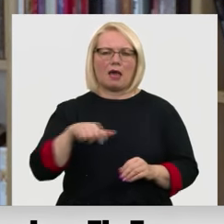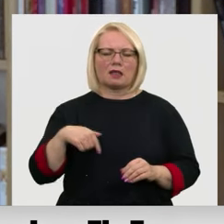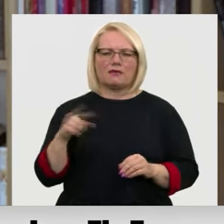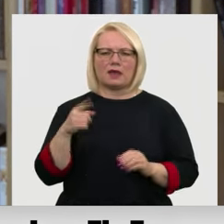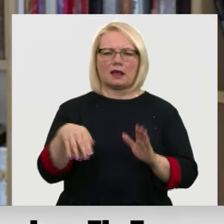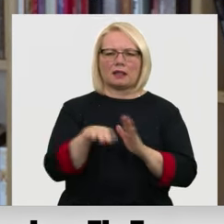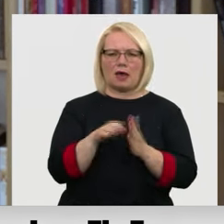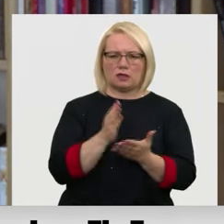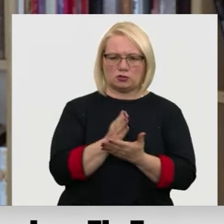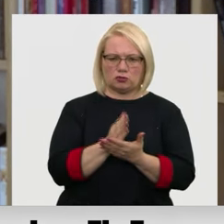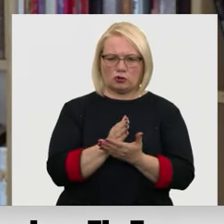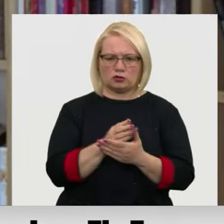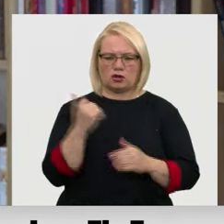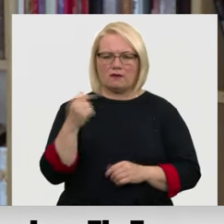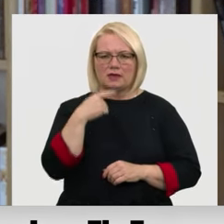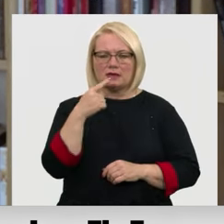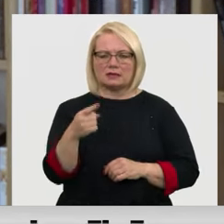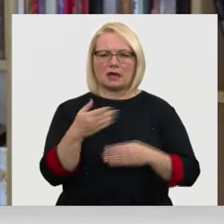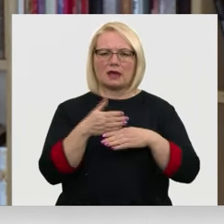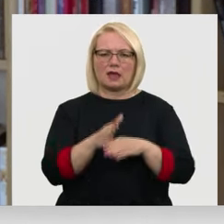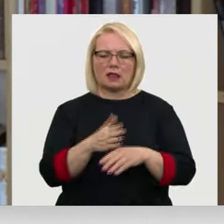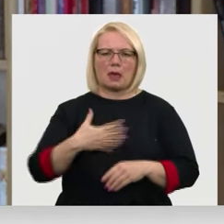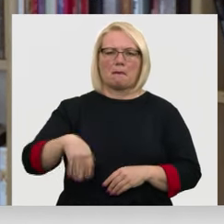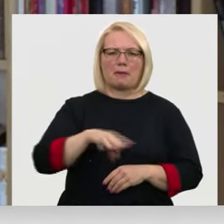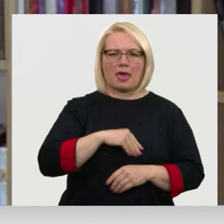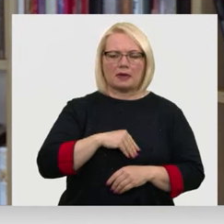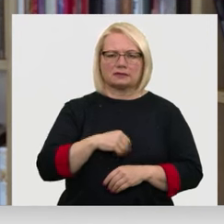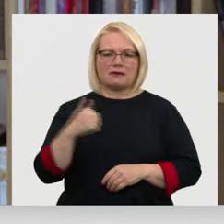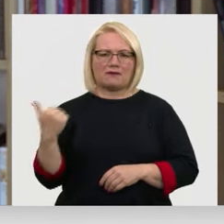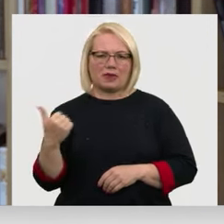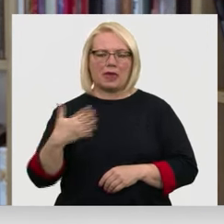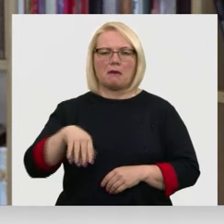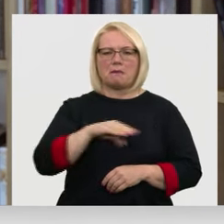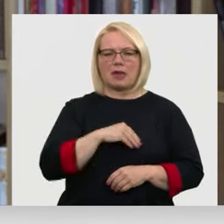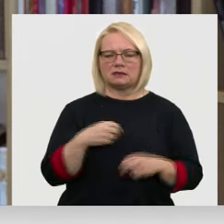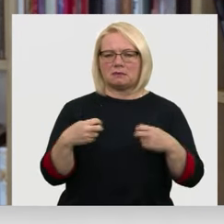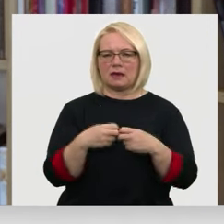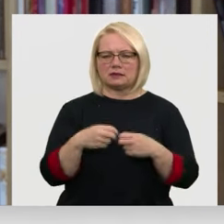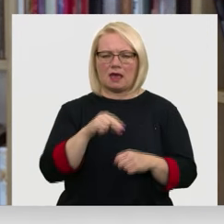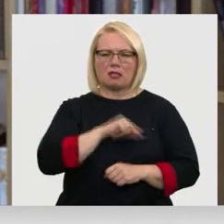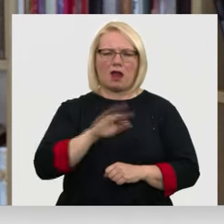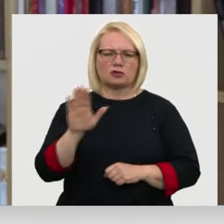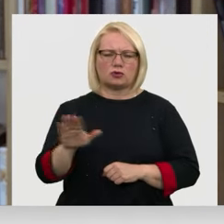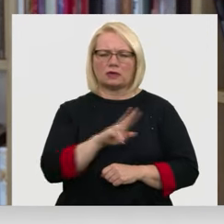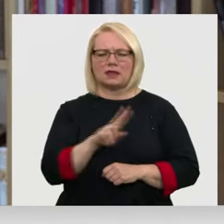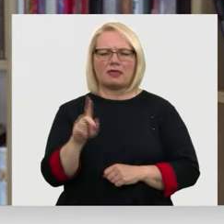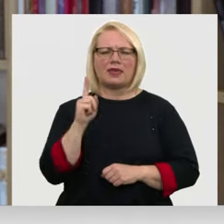klātesoša? Man šķiet, ka dalījums mēs un viņi, mēs un Brisele, ir raksturīgs ne tikai